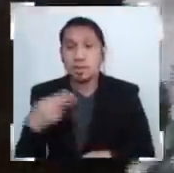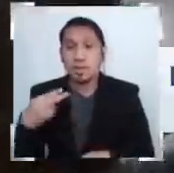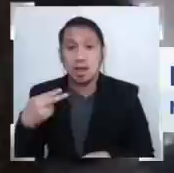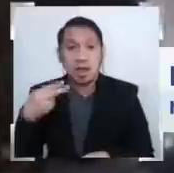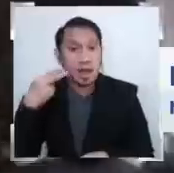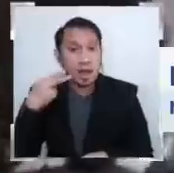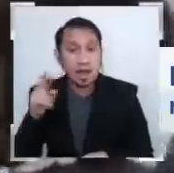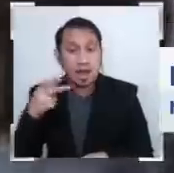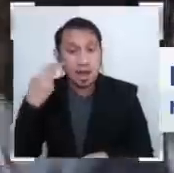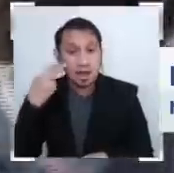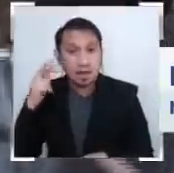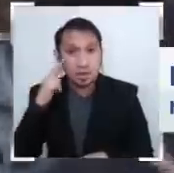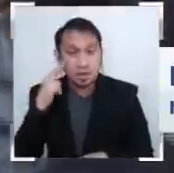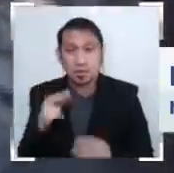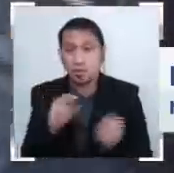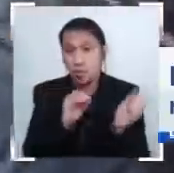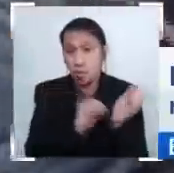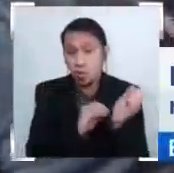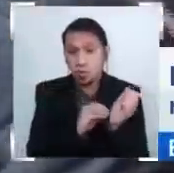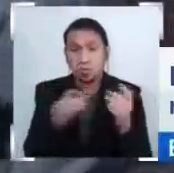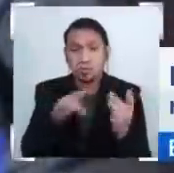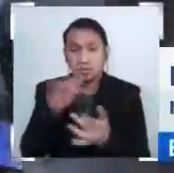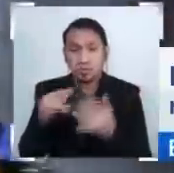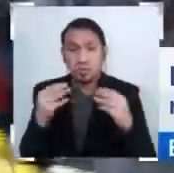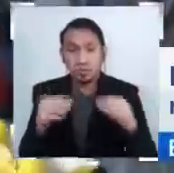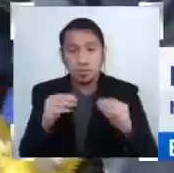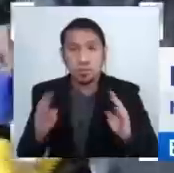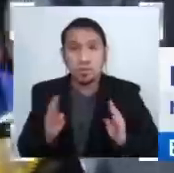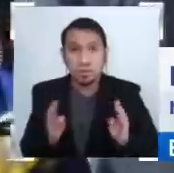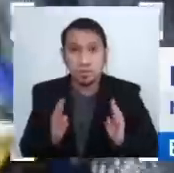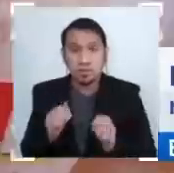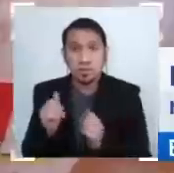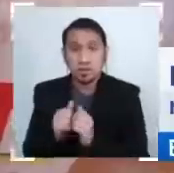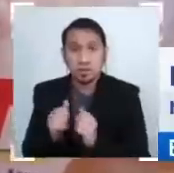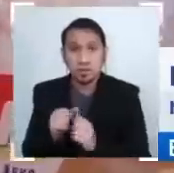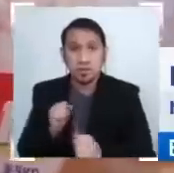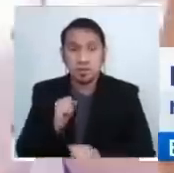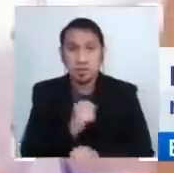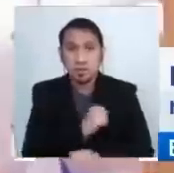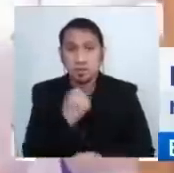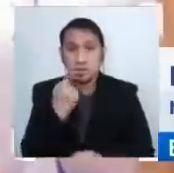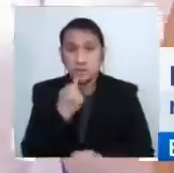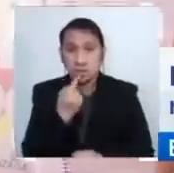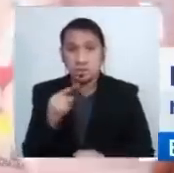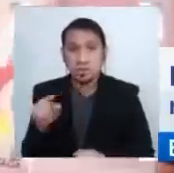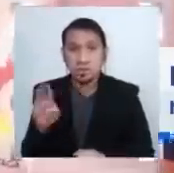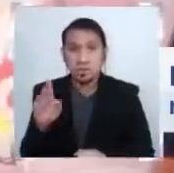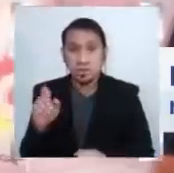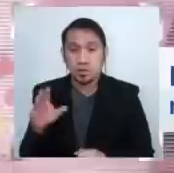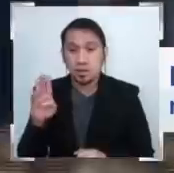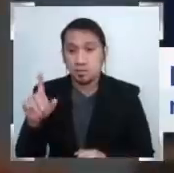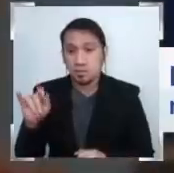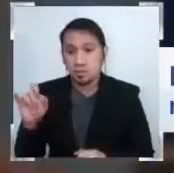ni Moreno na si Doc Willyong naglibot sa palengke ng Baguio kasama ang kanilang senatorial aspirants na sina Samira Gutok, Carl Balita at